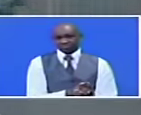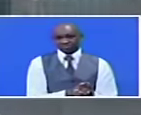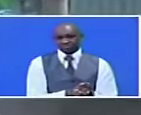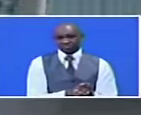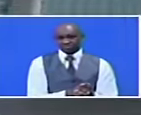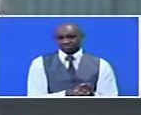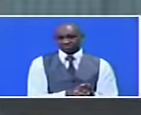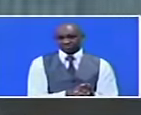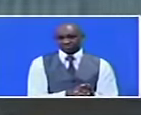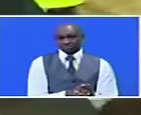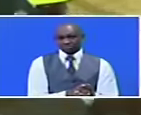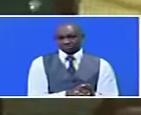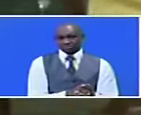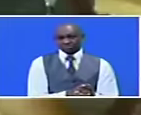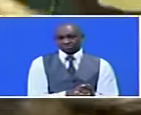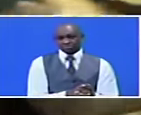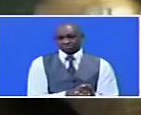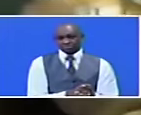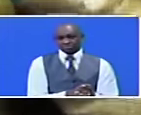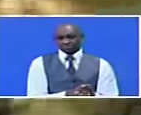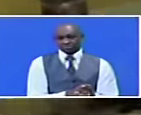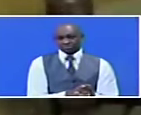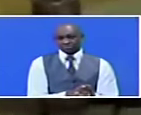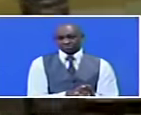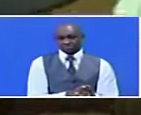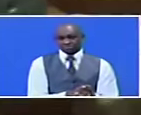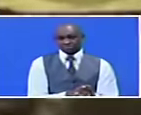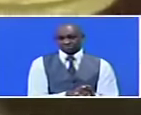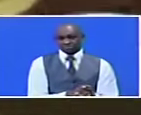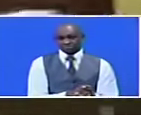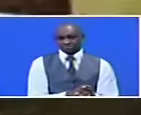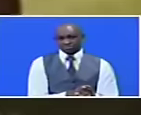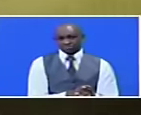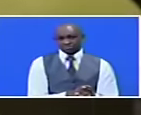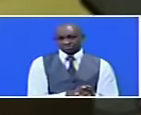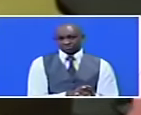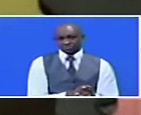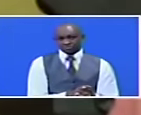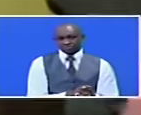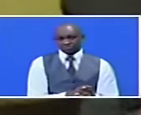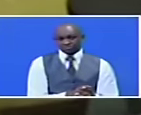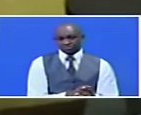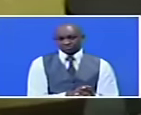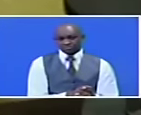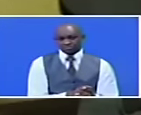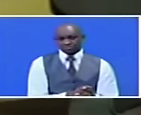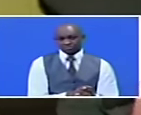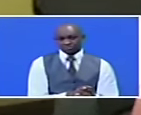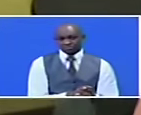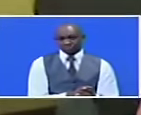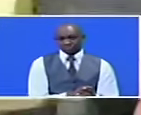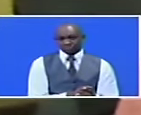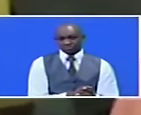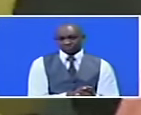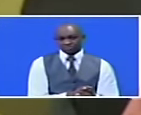Mwanamume huyo mwenye umri wa miaka 45 alifumaniwa na maafisa wa polisi nyumbani kwake eneo la Nakuru West alipokuwa